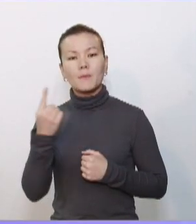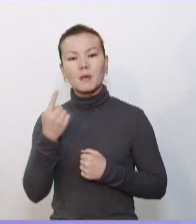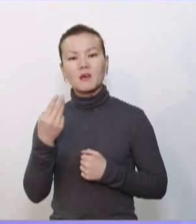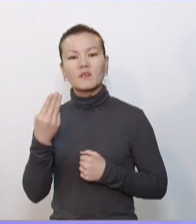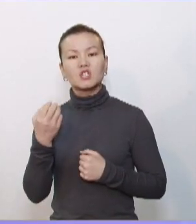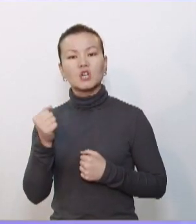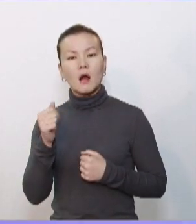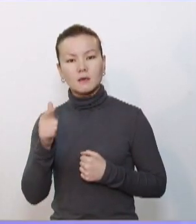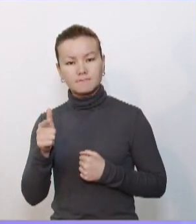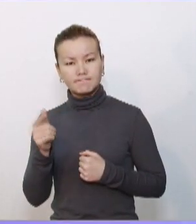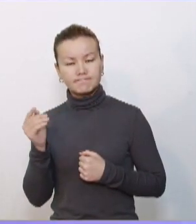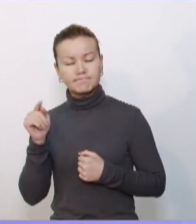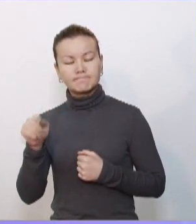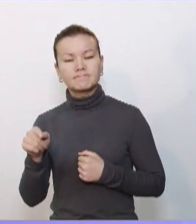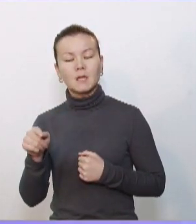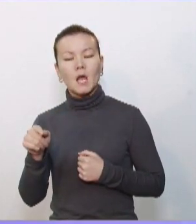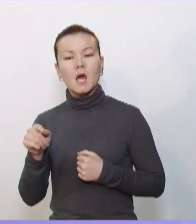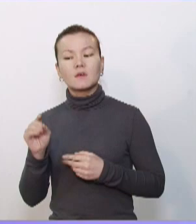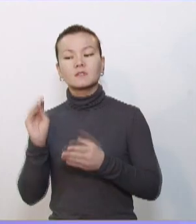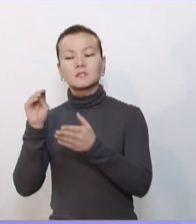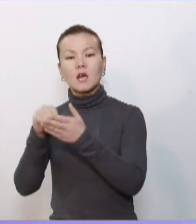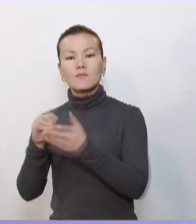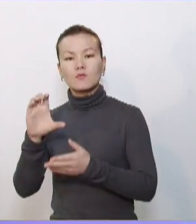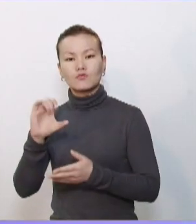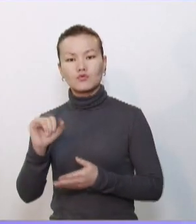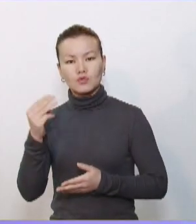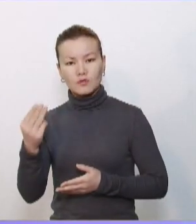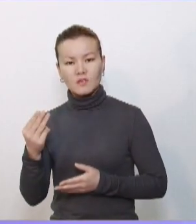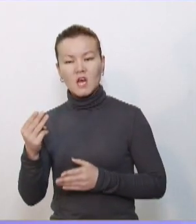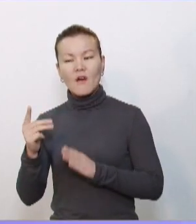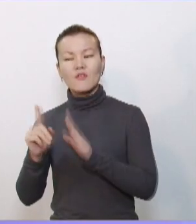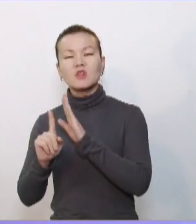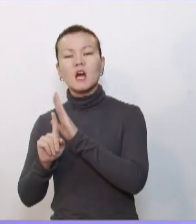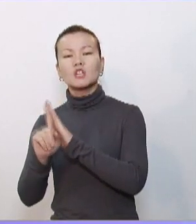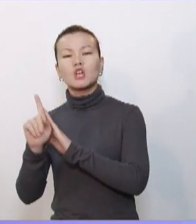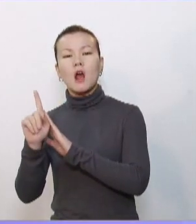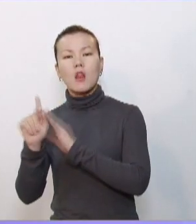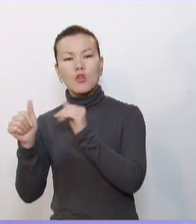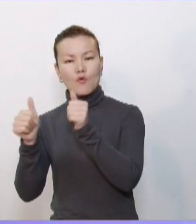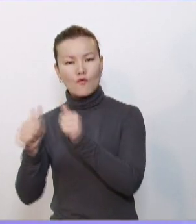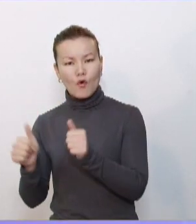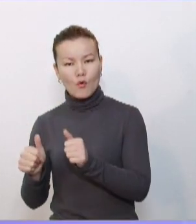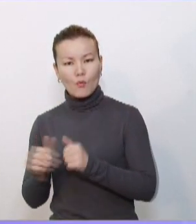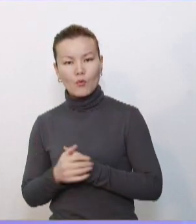шаг. Ставим существительное в начальную форму.